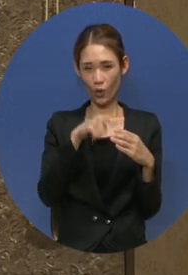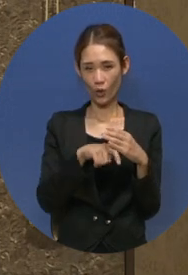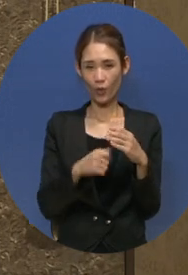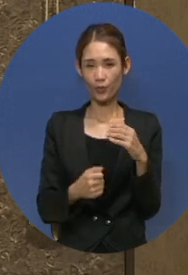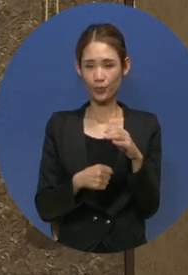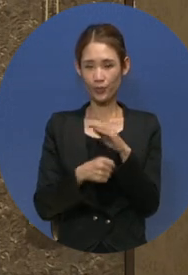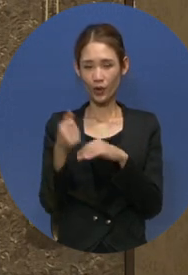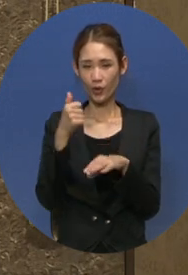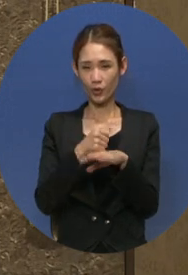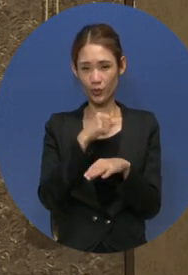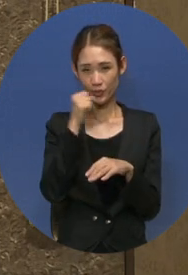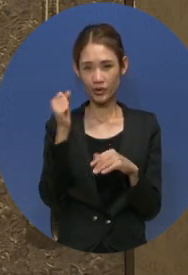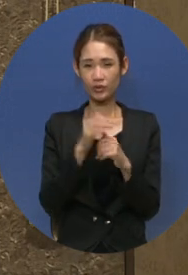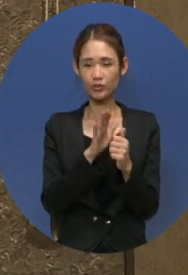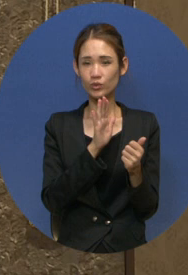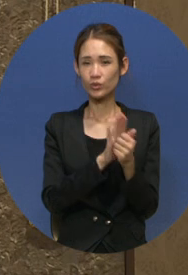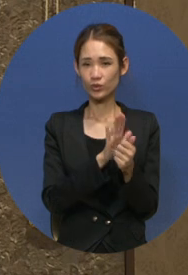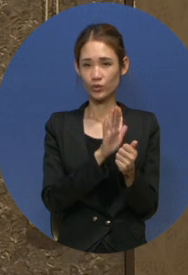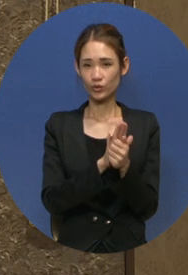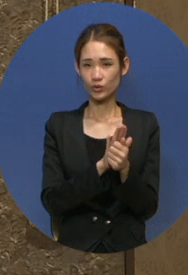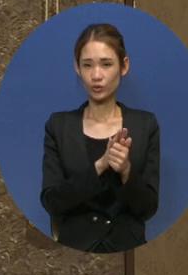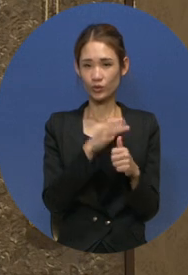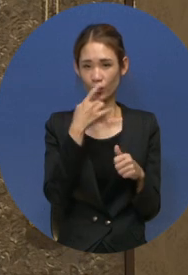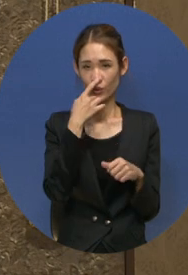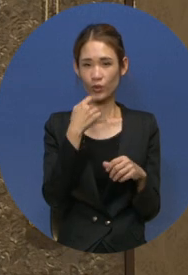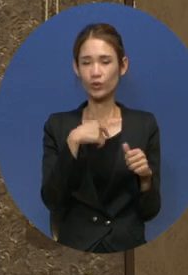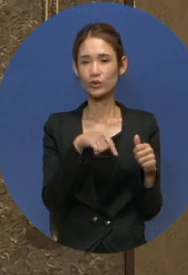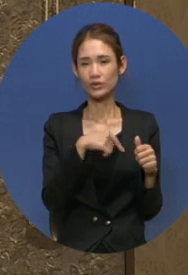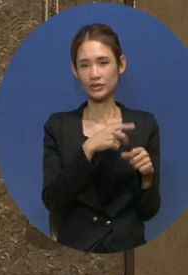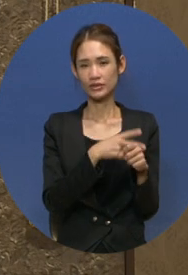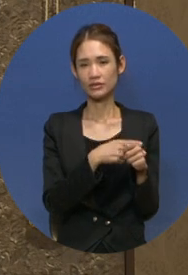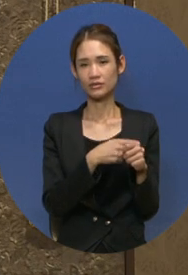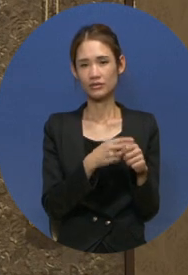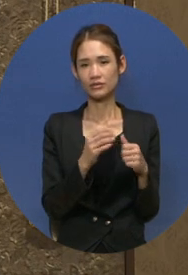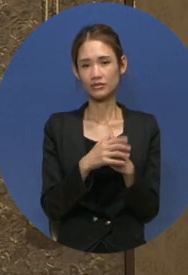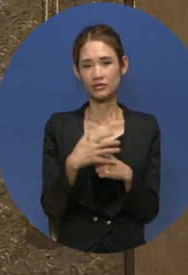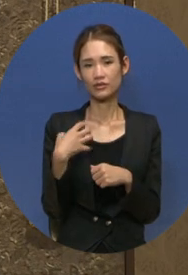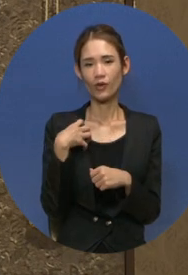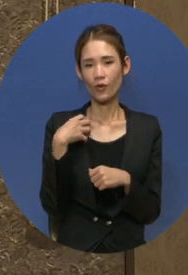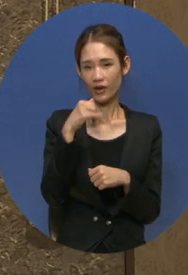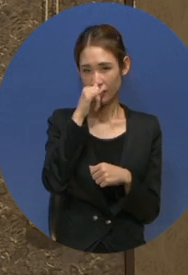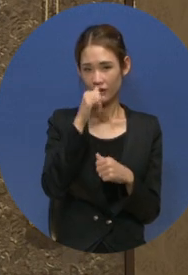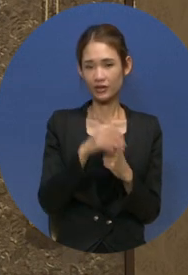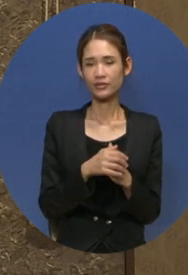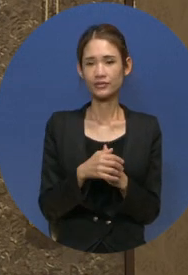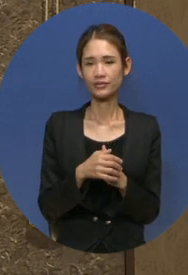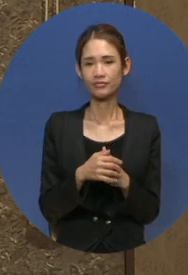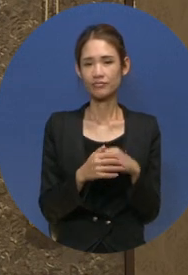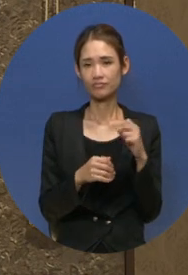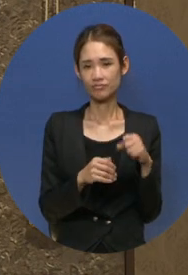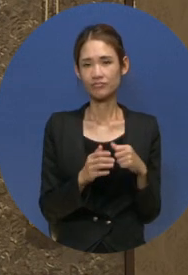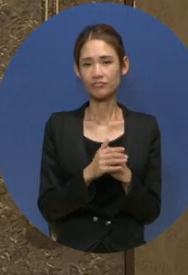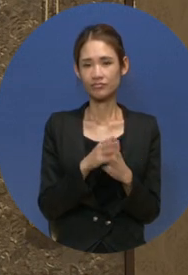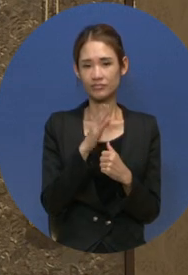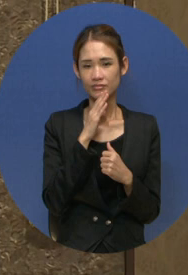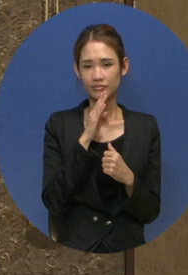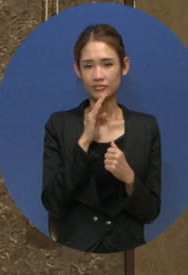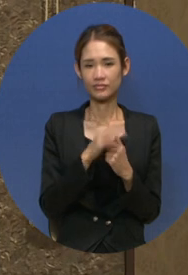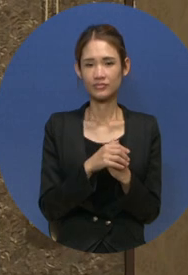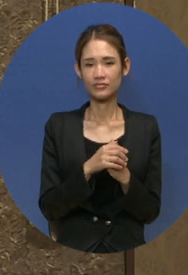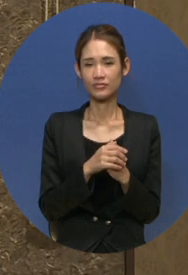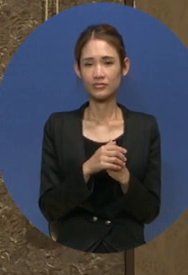아니면은 정식 코치 옆에서 그걸 보조해주는 보조 코치. 뭔가 역할이 그러니까요. 있잖아요. 또 자리를